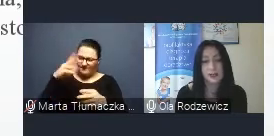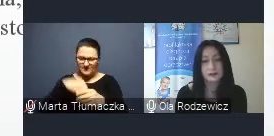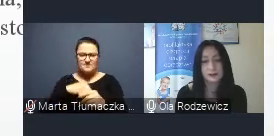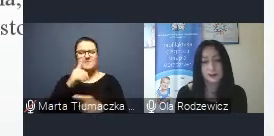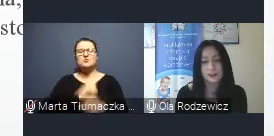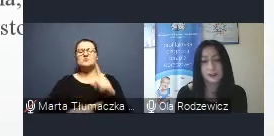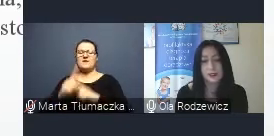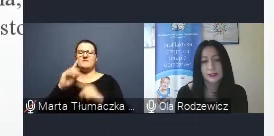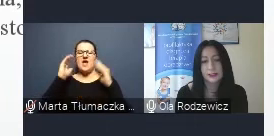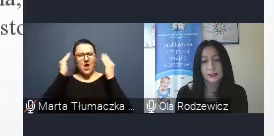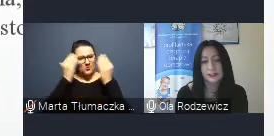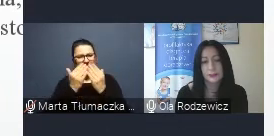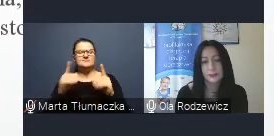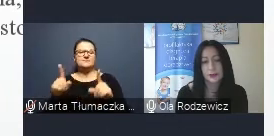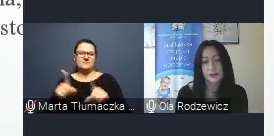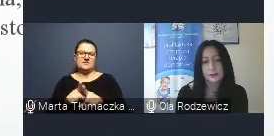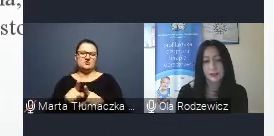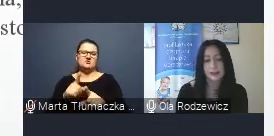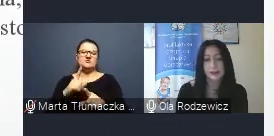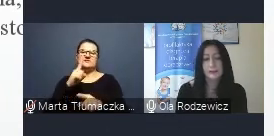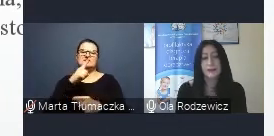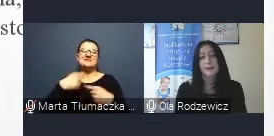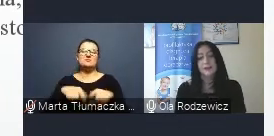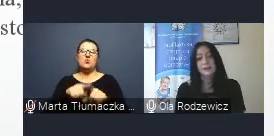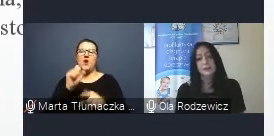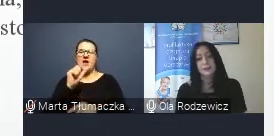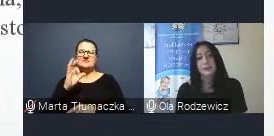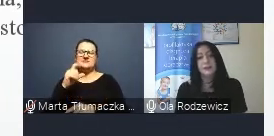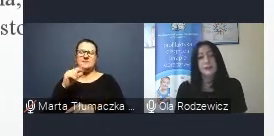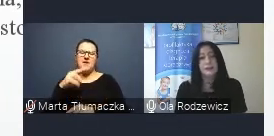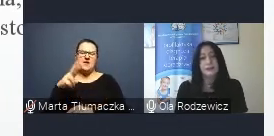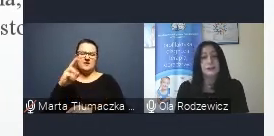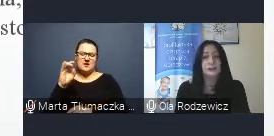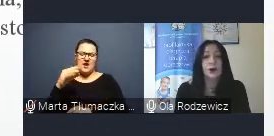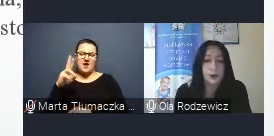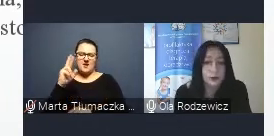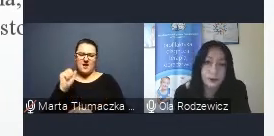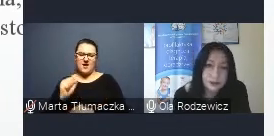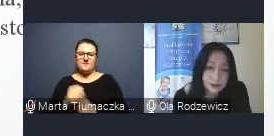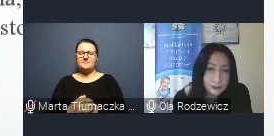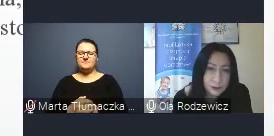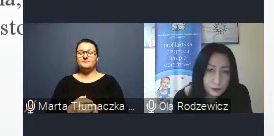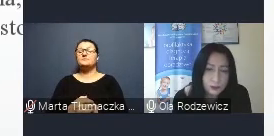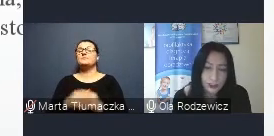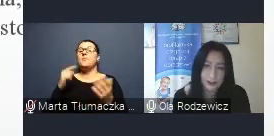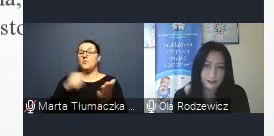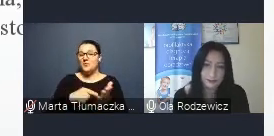którą jest autyzm i zespół Aspergera. I to